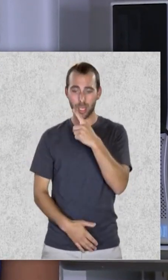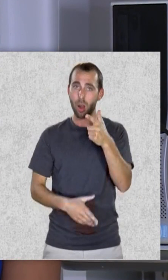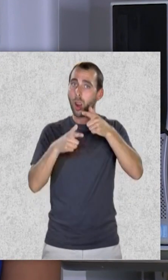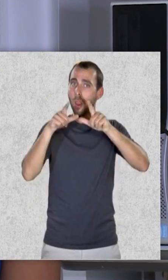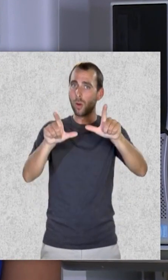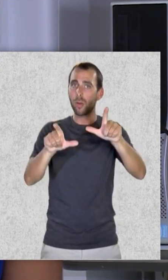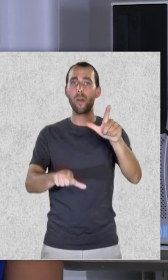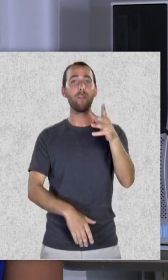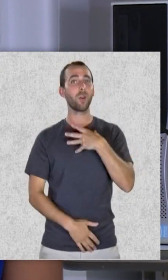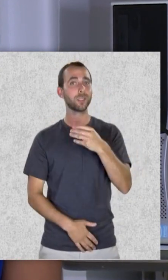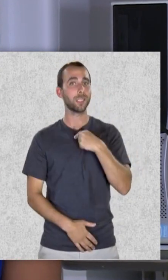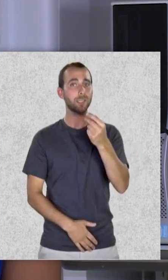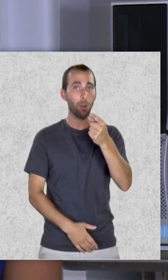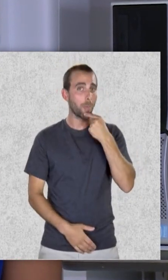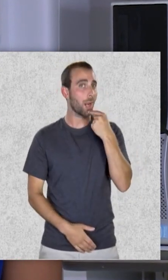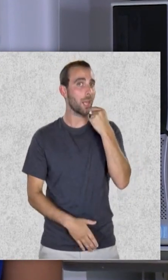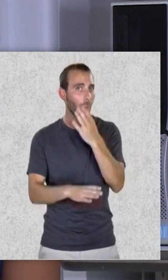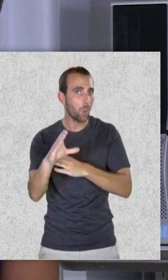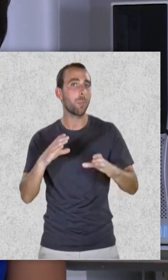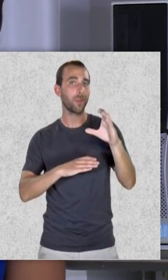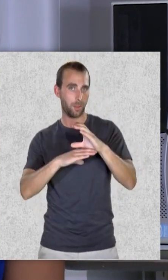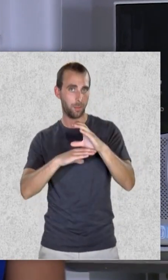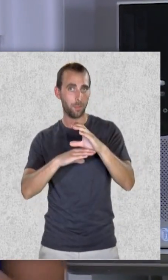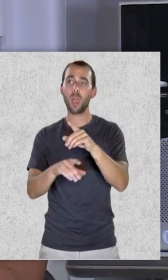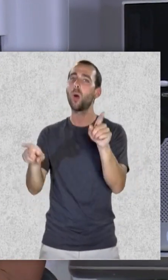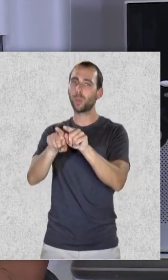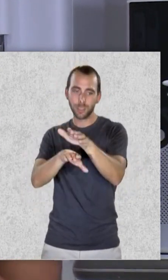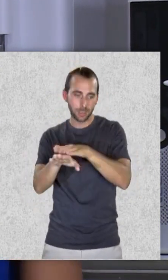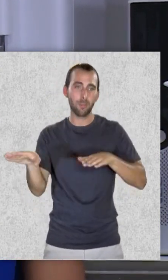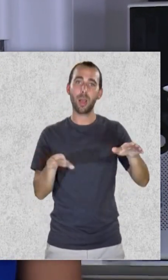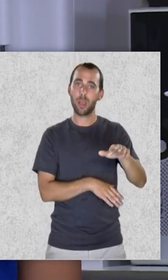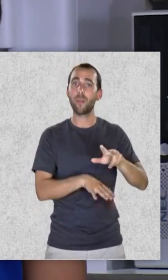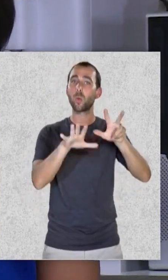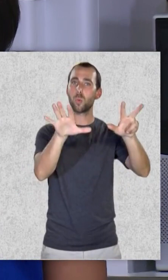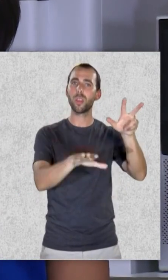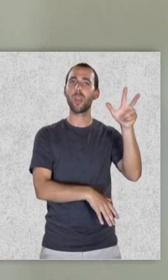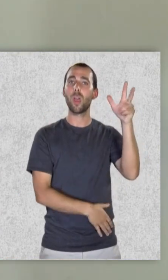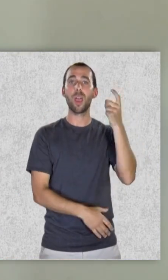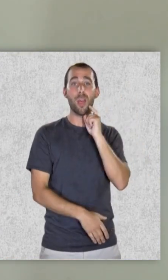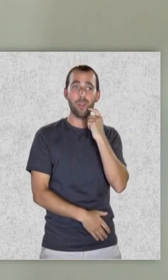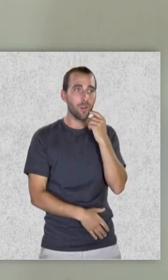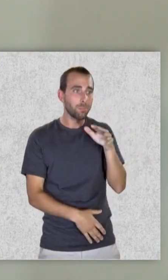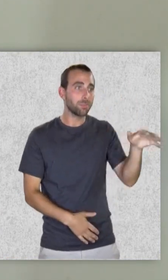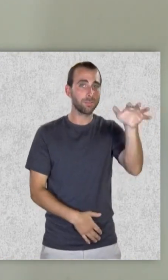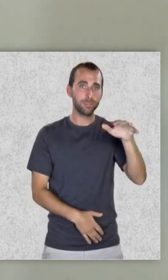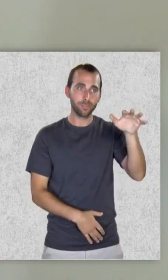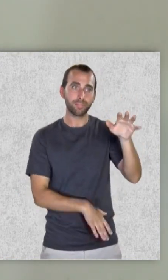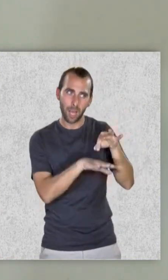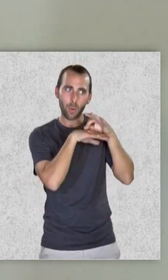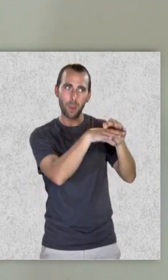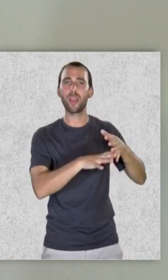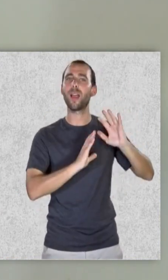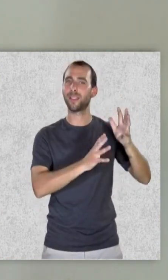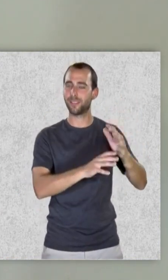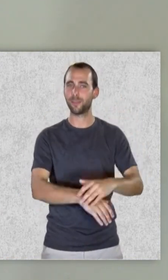complétée, et nous suivons 8 autres élèves en LSF. Juste pour qu'on soit...